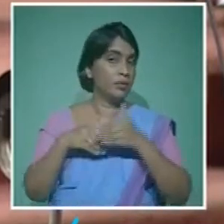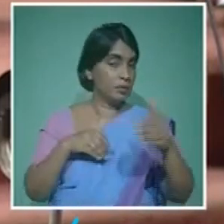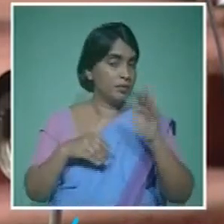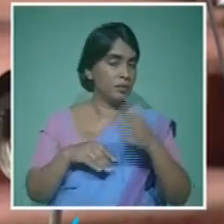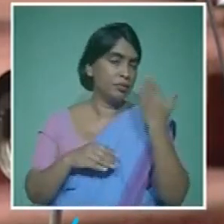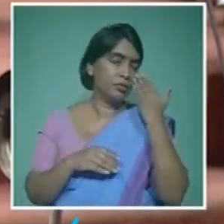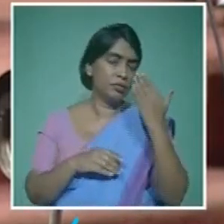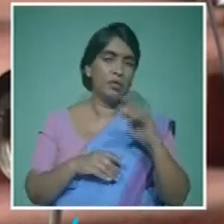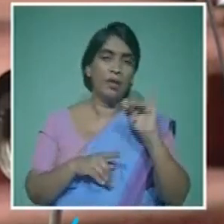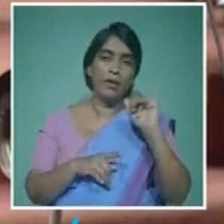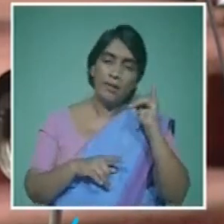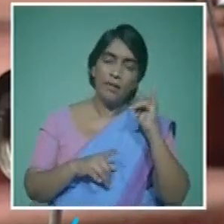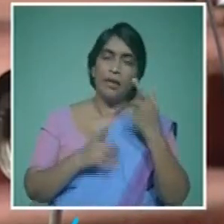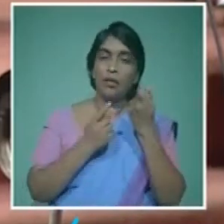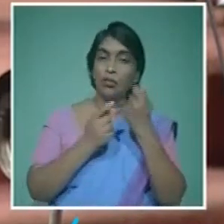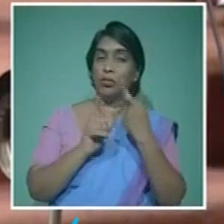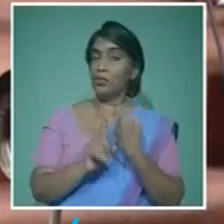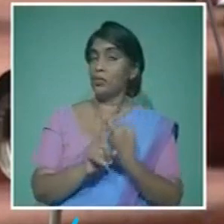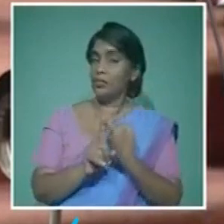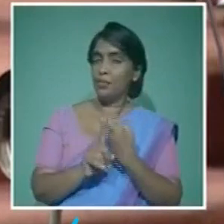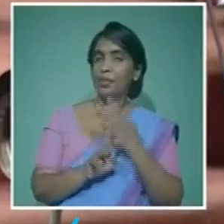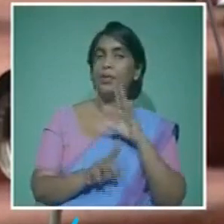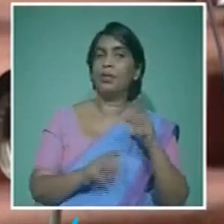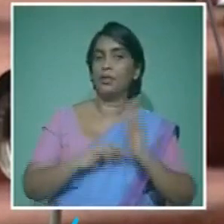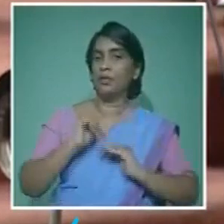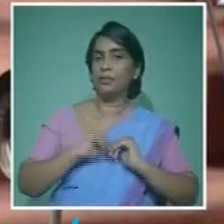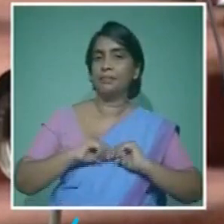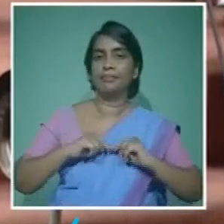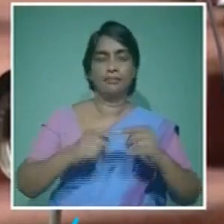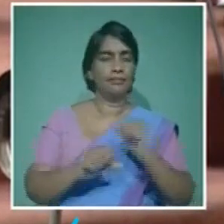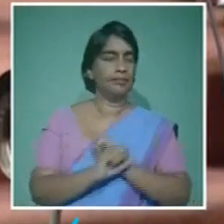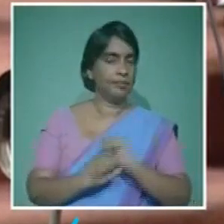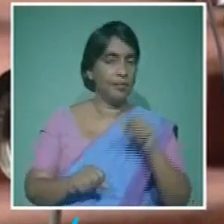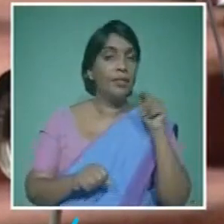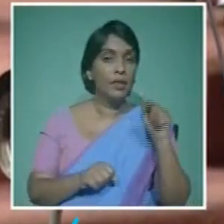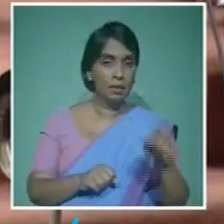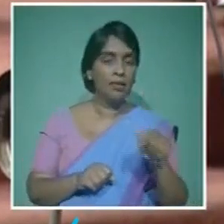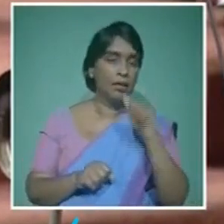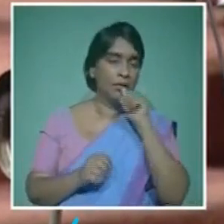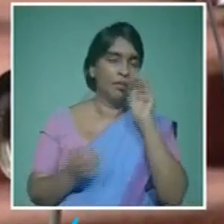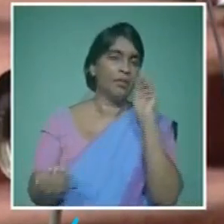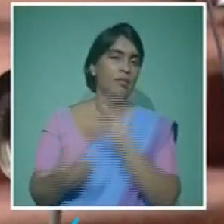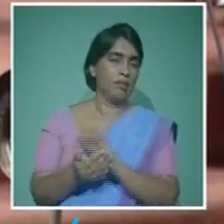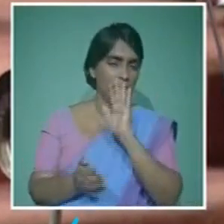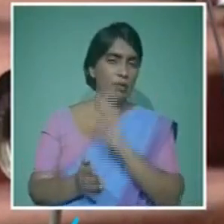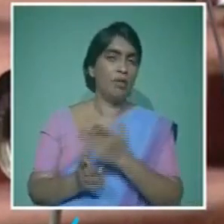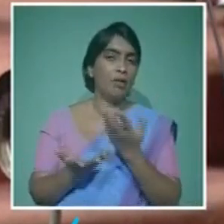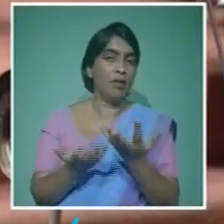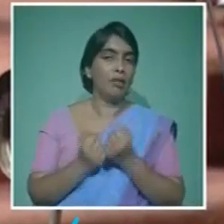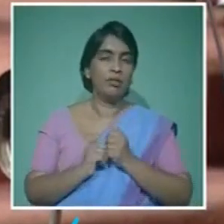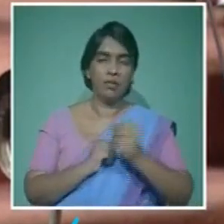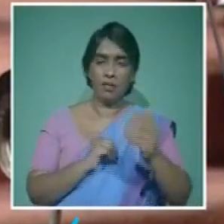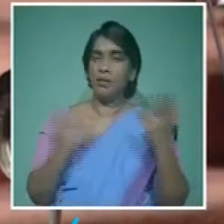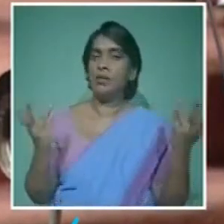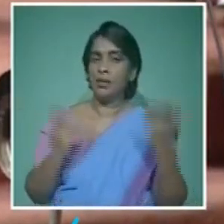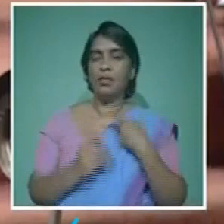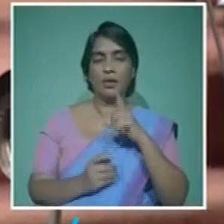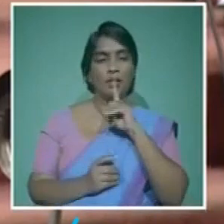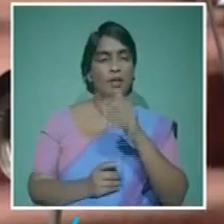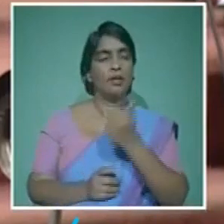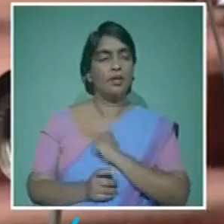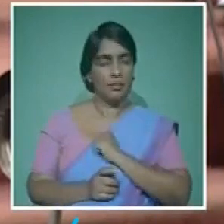ரூபாக்கள் செலவழிக்கப்பட்டு இவைகள் எல்லாம் கடப்பிலே போடப்பட்டது. இவைகள் கடப்பிலே போடப்பட்டு எதுவுமே நடைபெறவில்லை.